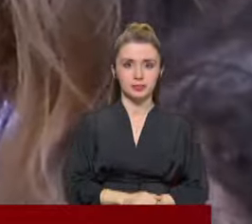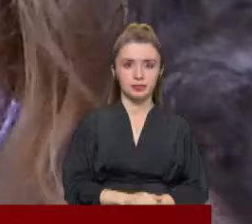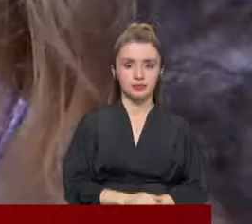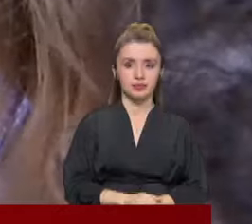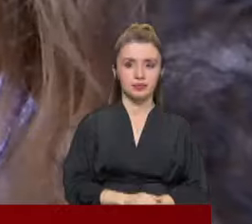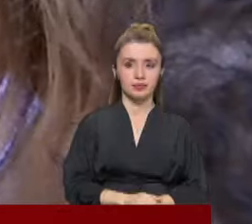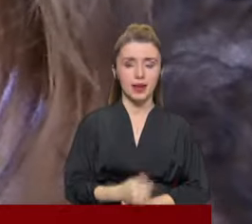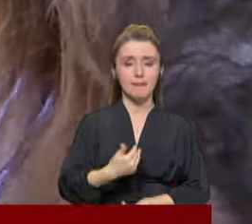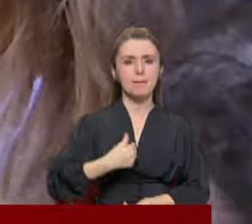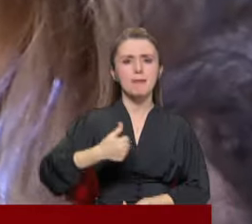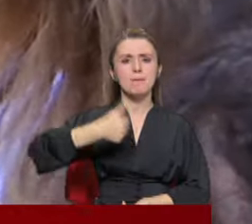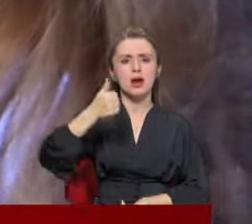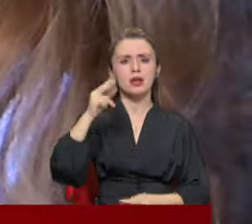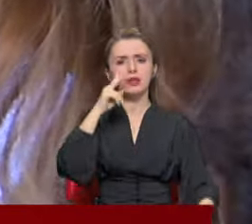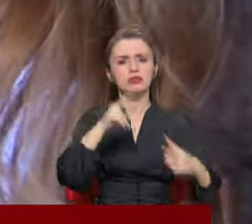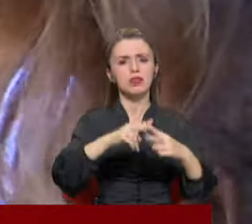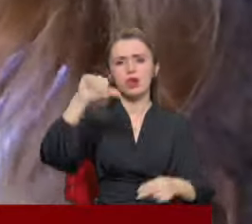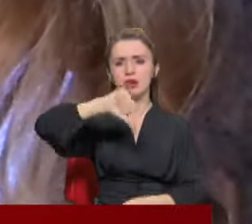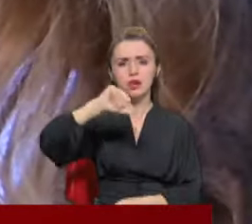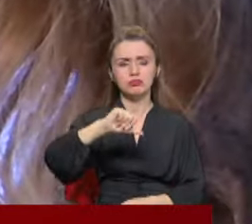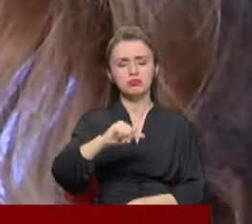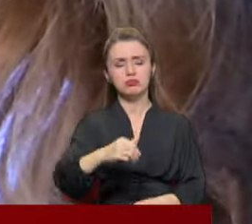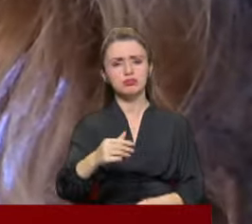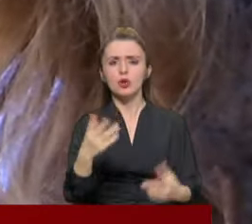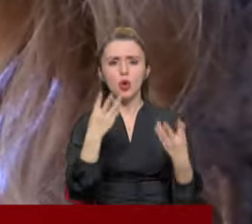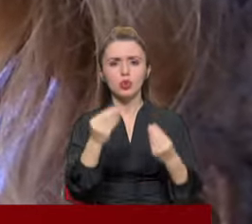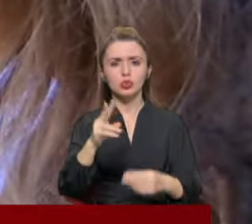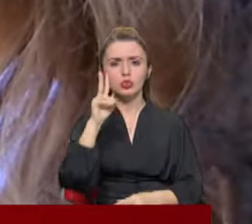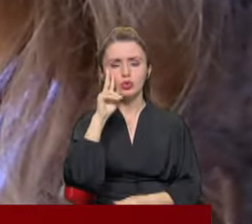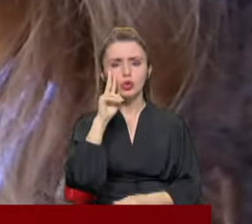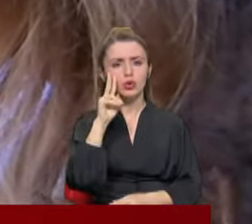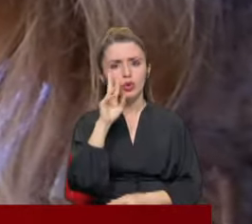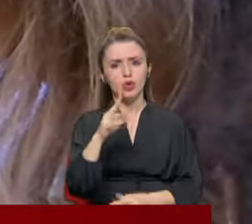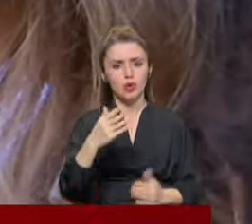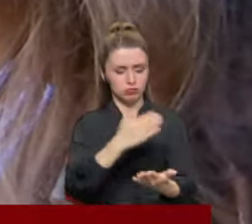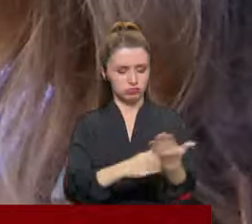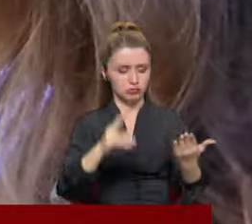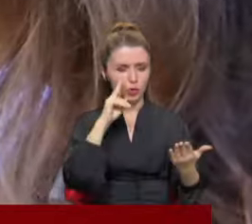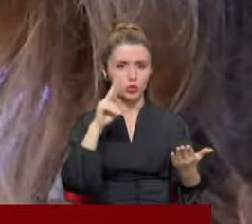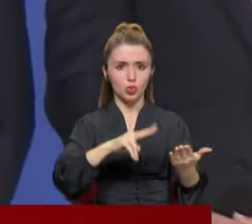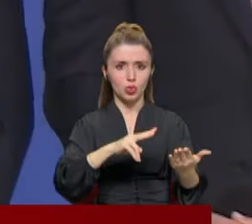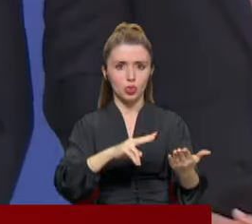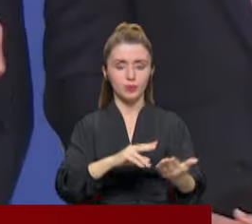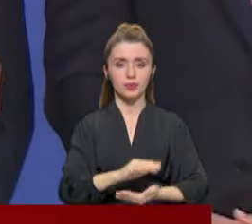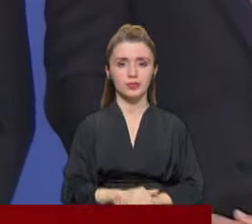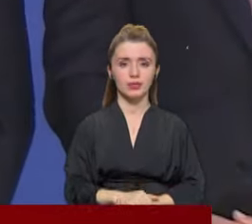ben bakanla görüşmedim tabii, bana gelen süreci biliyorum sadece. Gördüğüm davetiye kartını biliyorum. Aslında yanıma gelsen